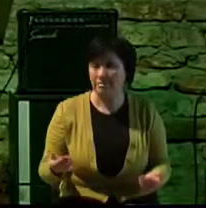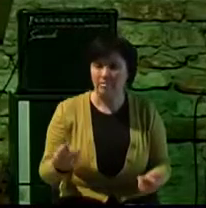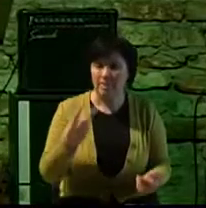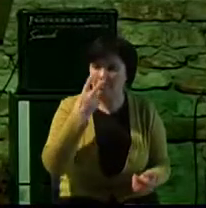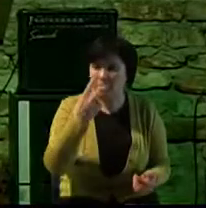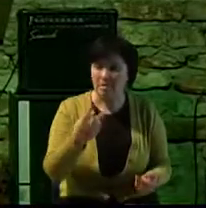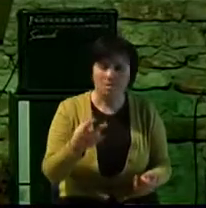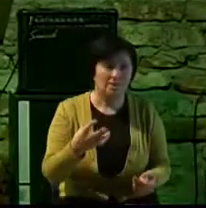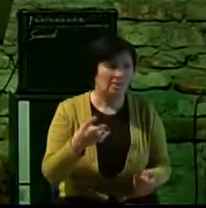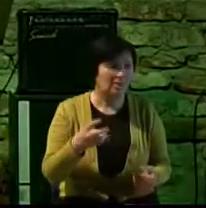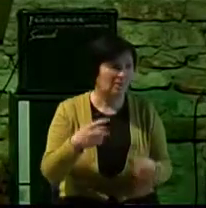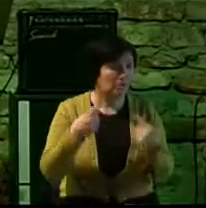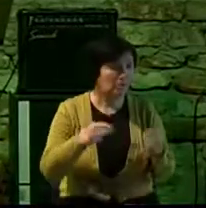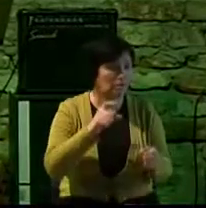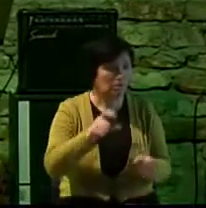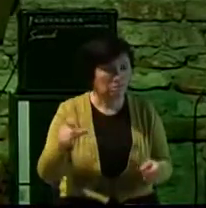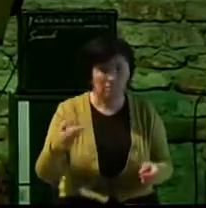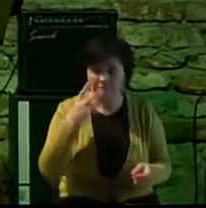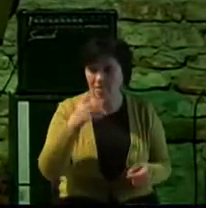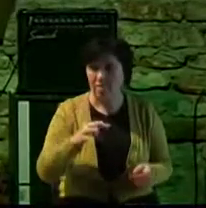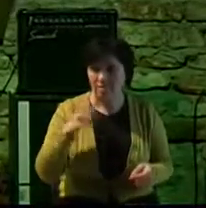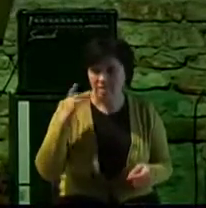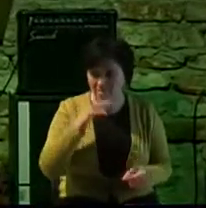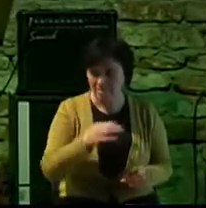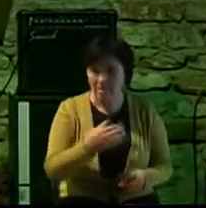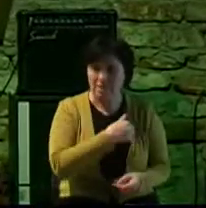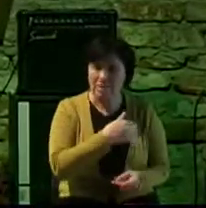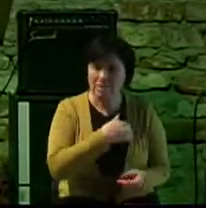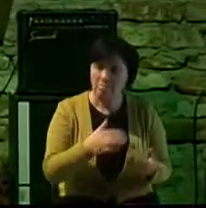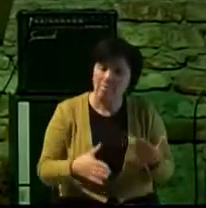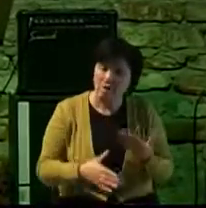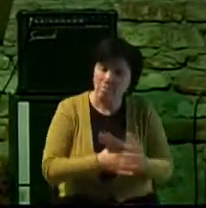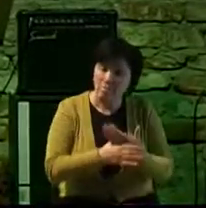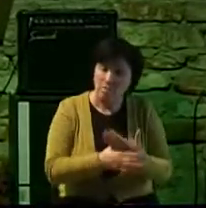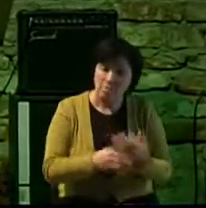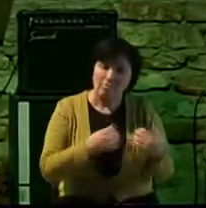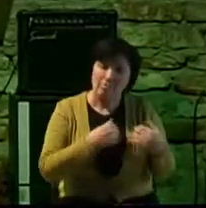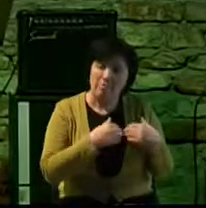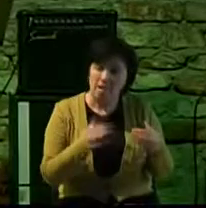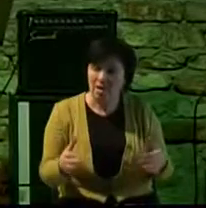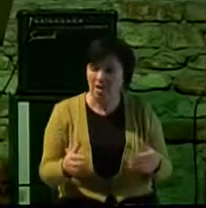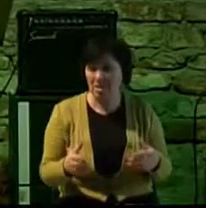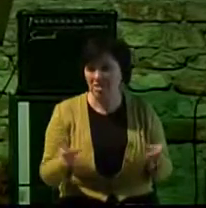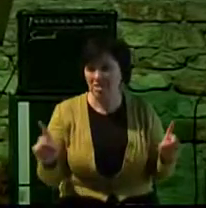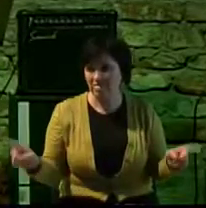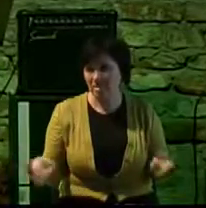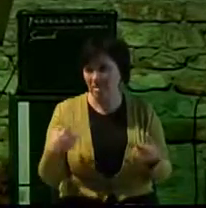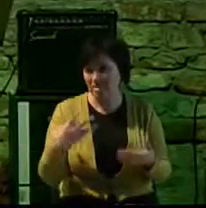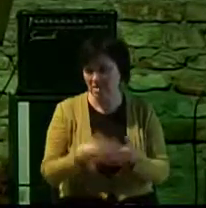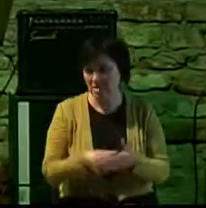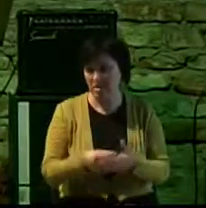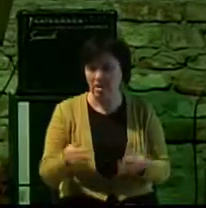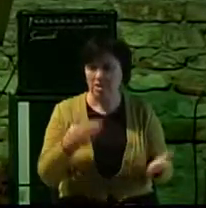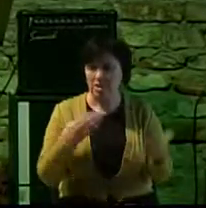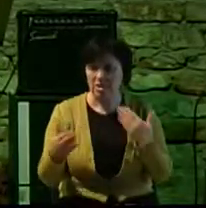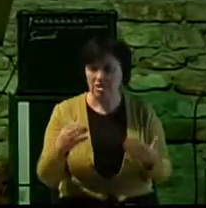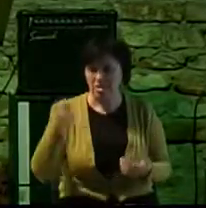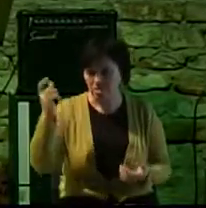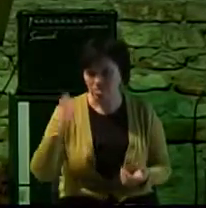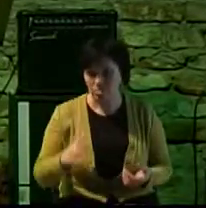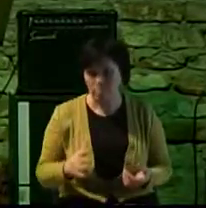других людей, когда мы видим то, что у них неправильно, и хотим помочь им покаяться, восстановить свои отношения с